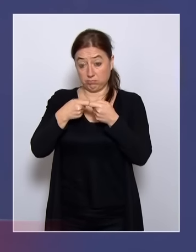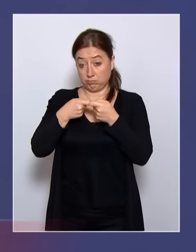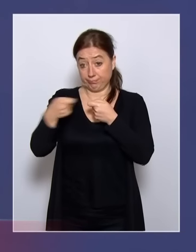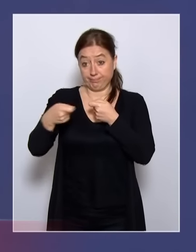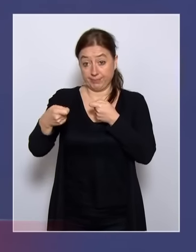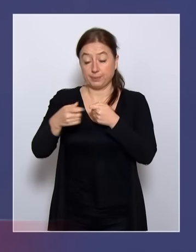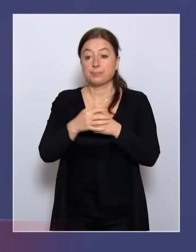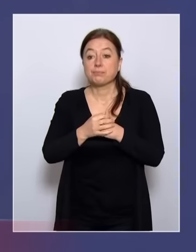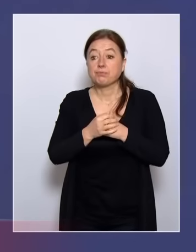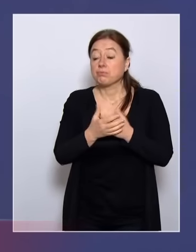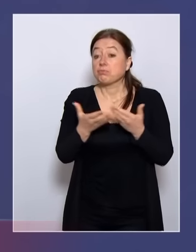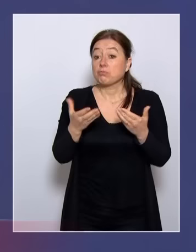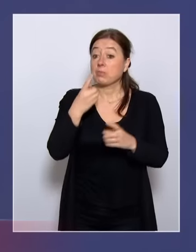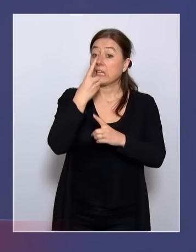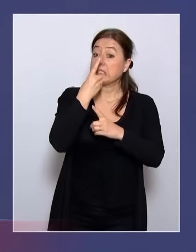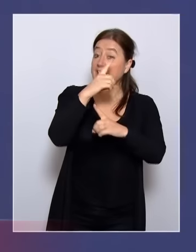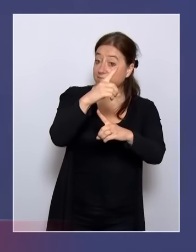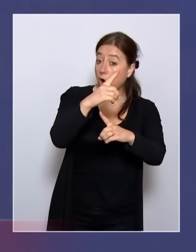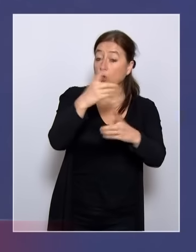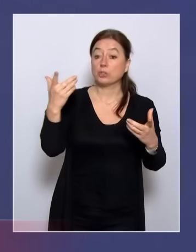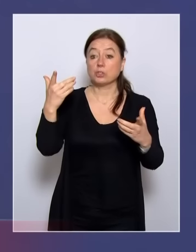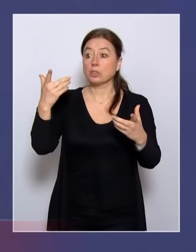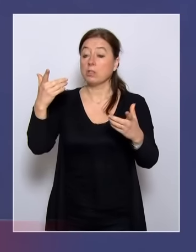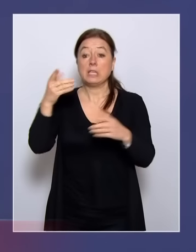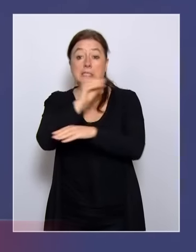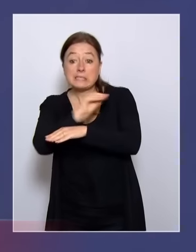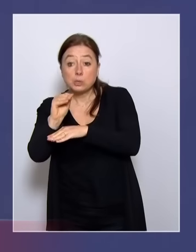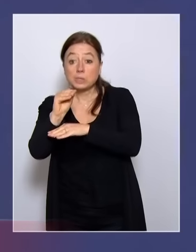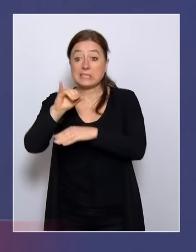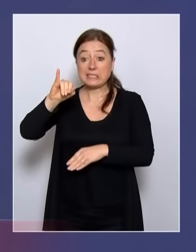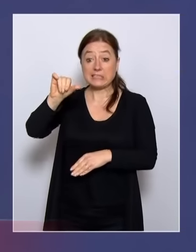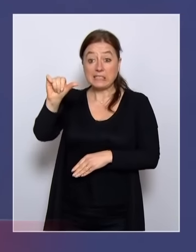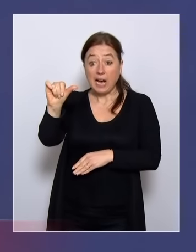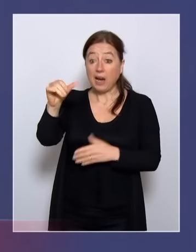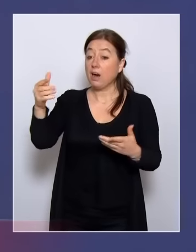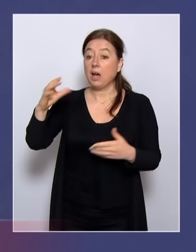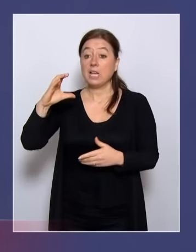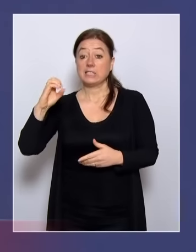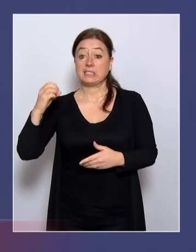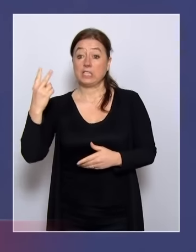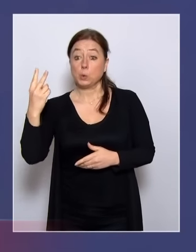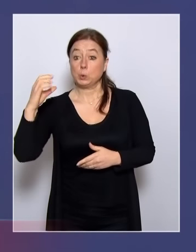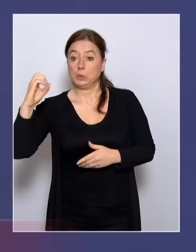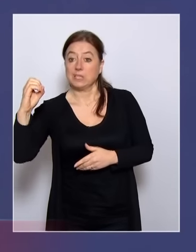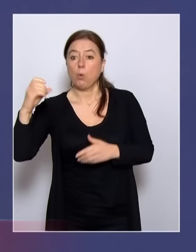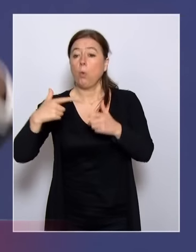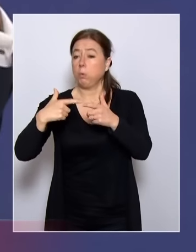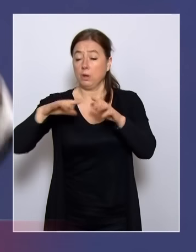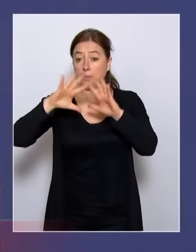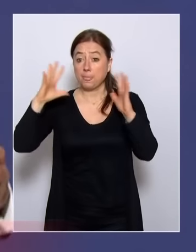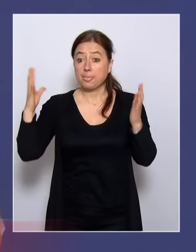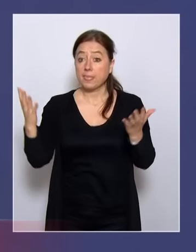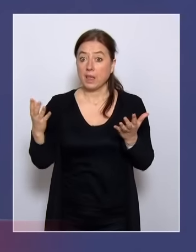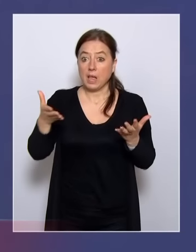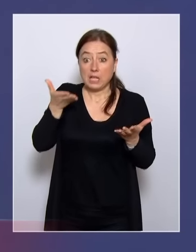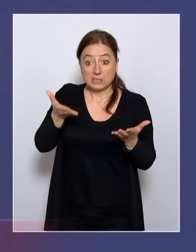Parce que si on prend la défense et la sécurité, l'intelligence artificielle, la décarbonation de nos économies et les clean tech, nous avons